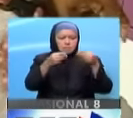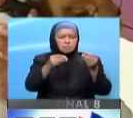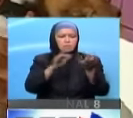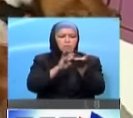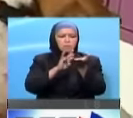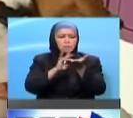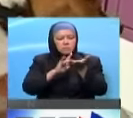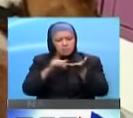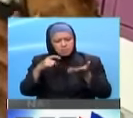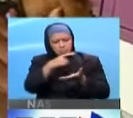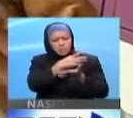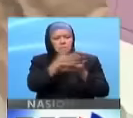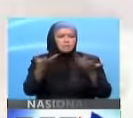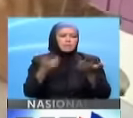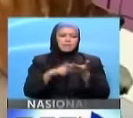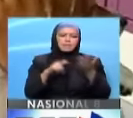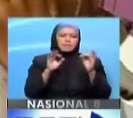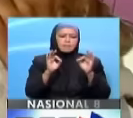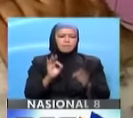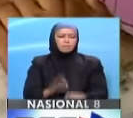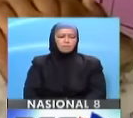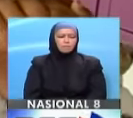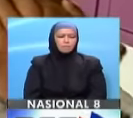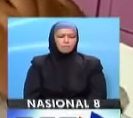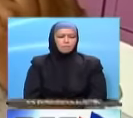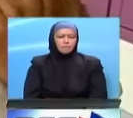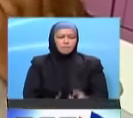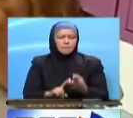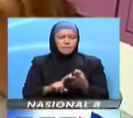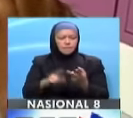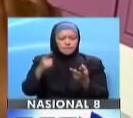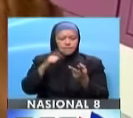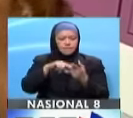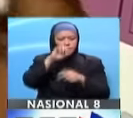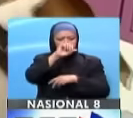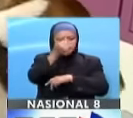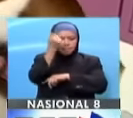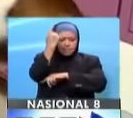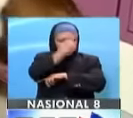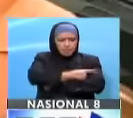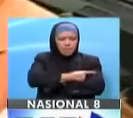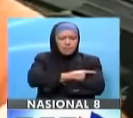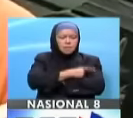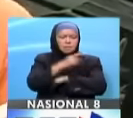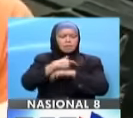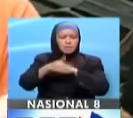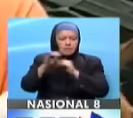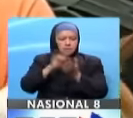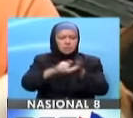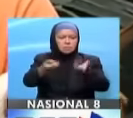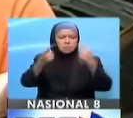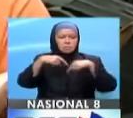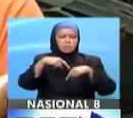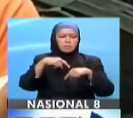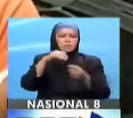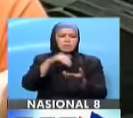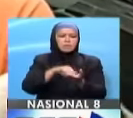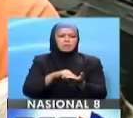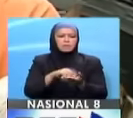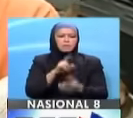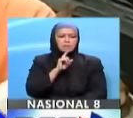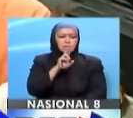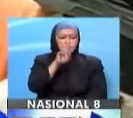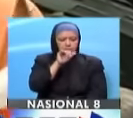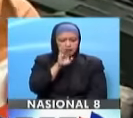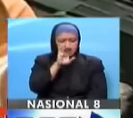semua, sekarang saya main tu suntik lah. Lagi 10 hari, lepas tu kena main suntik balik. Rabies tu memang